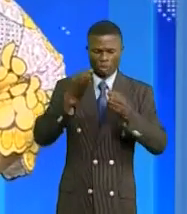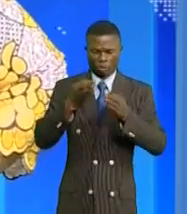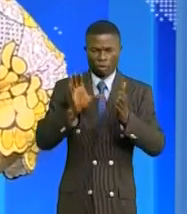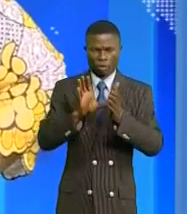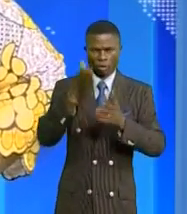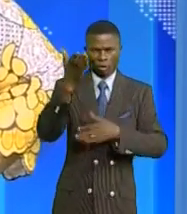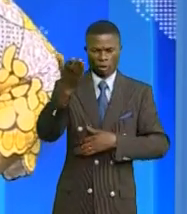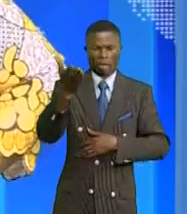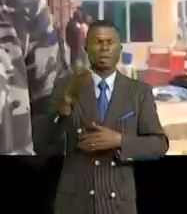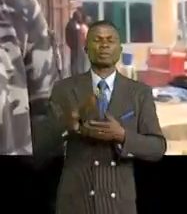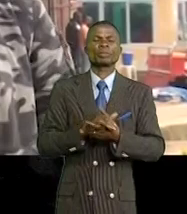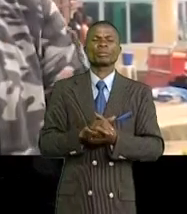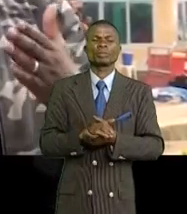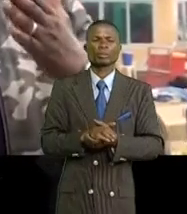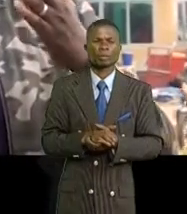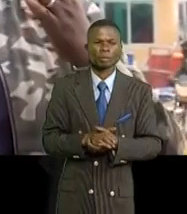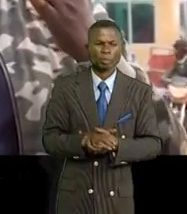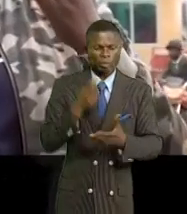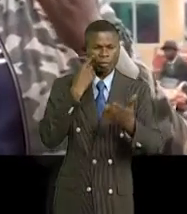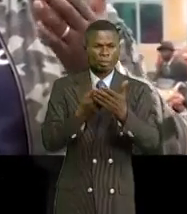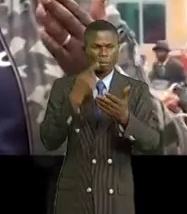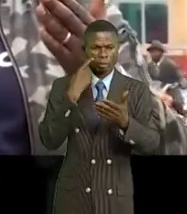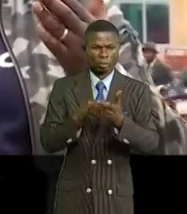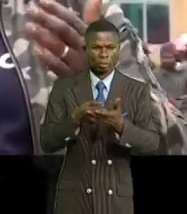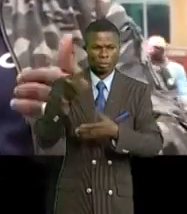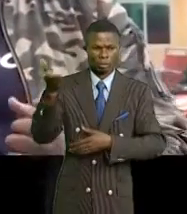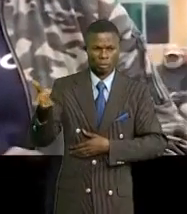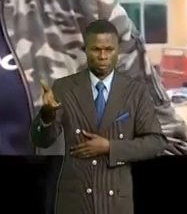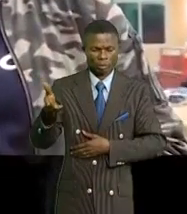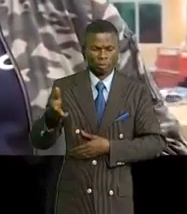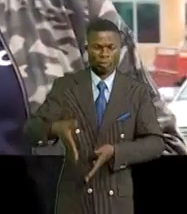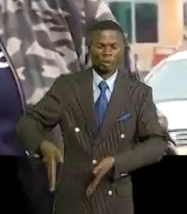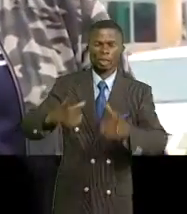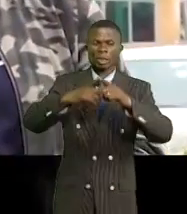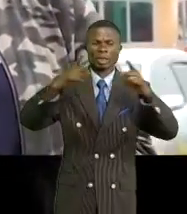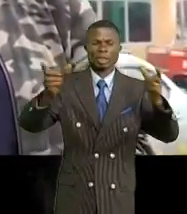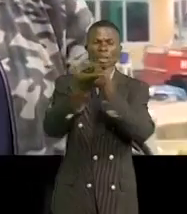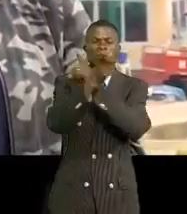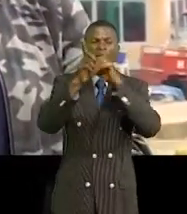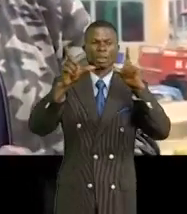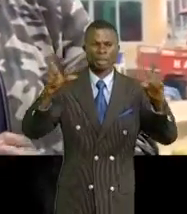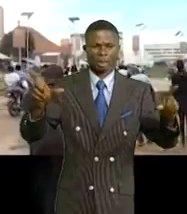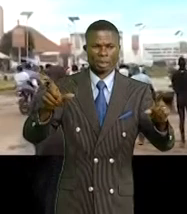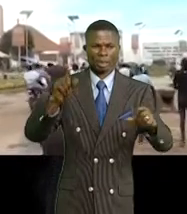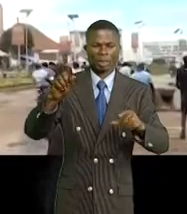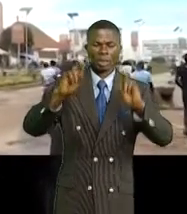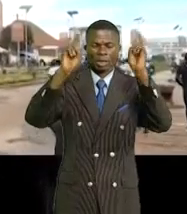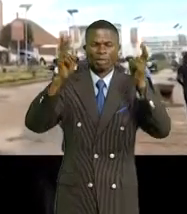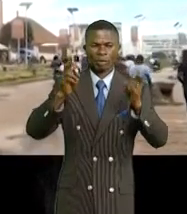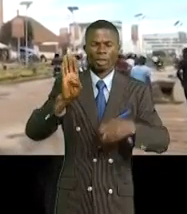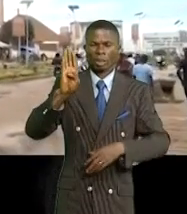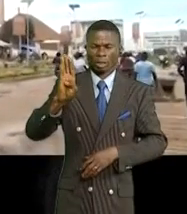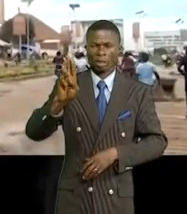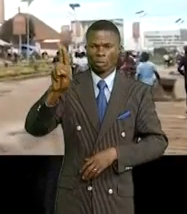notre reporter. Comme vous le remarquez, nous sommes ici sur les grands boulevards des Libérations. Nous sommes à Bounia, à la